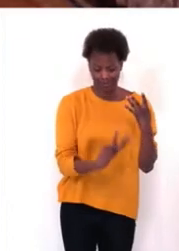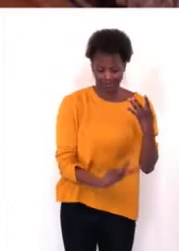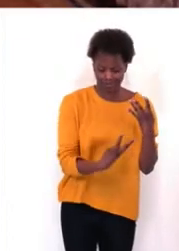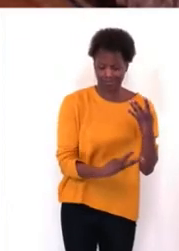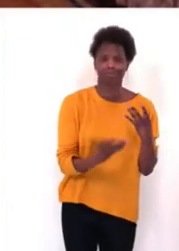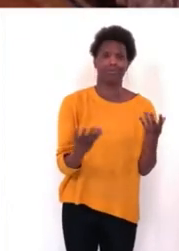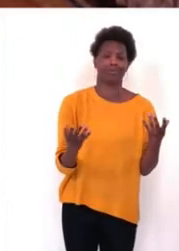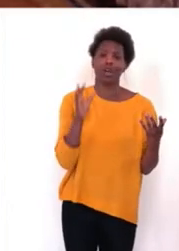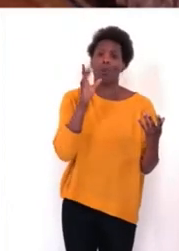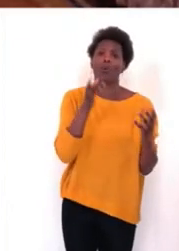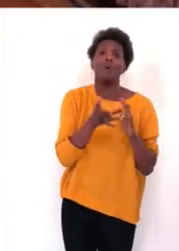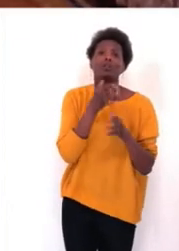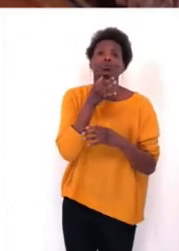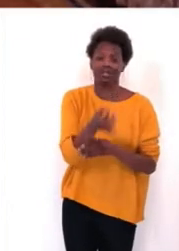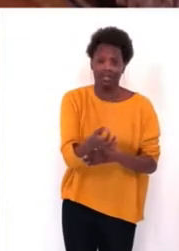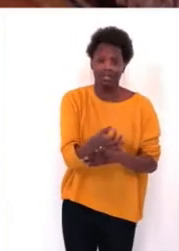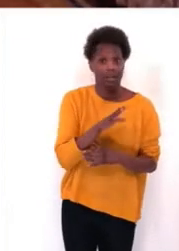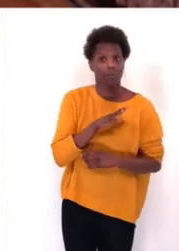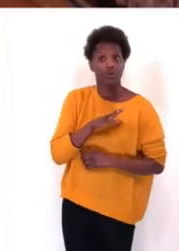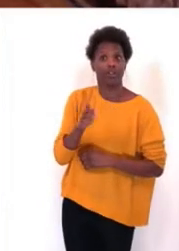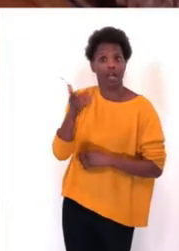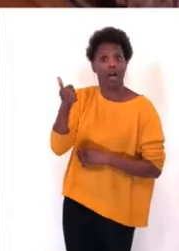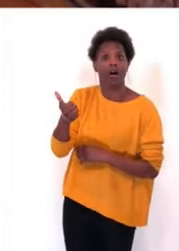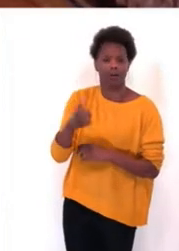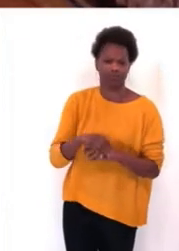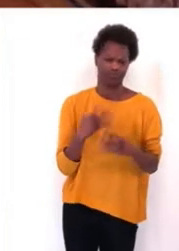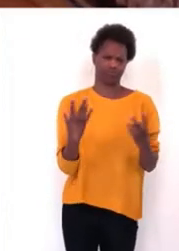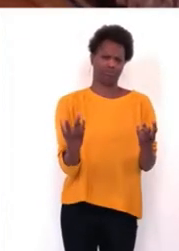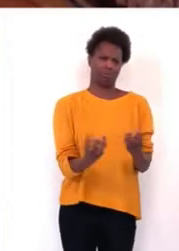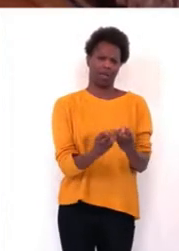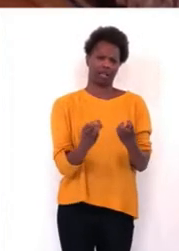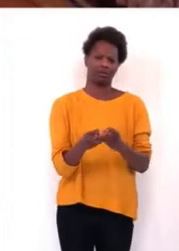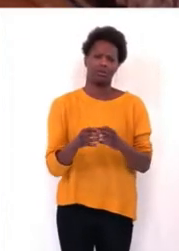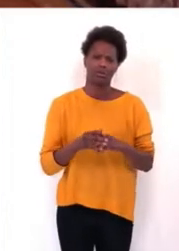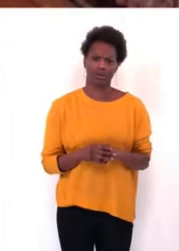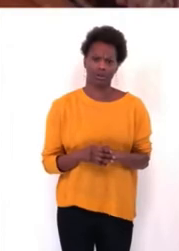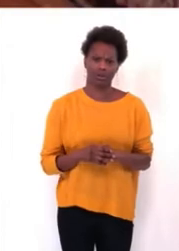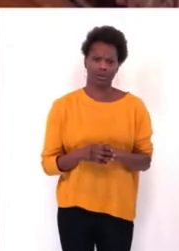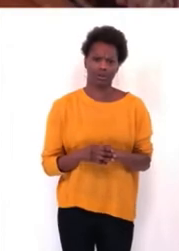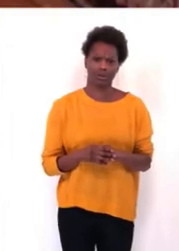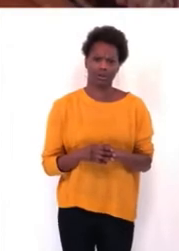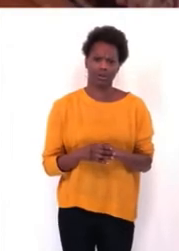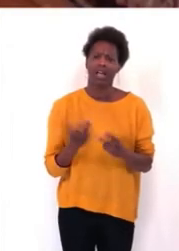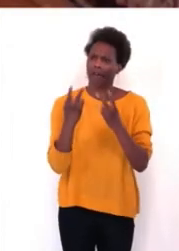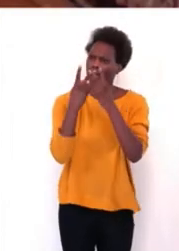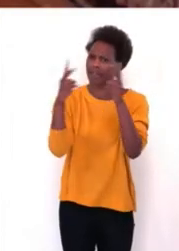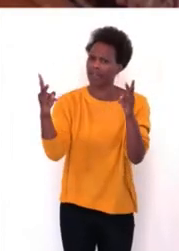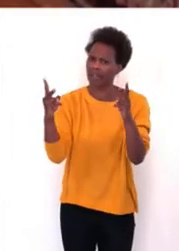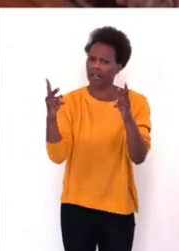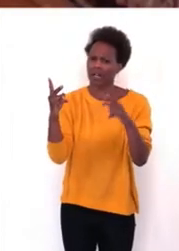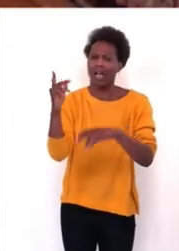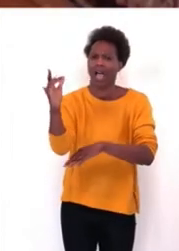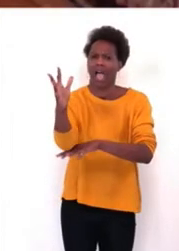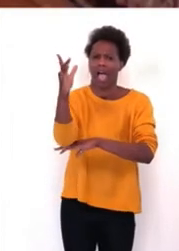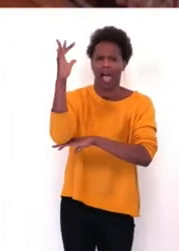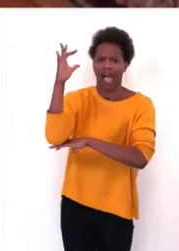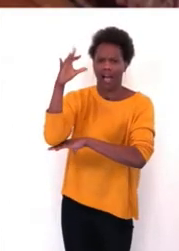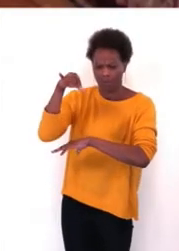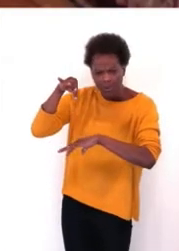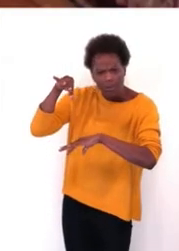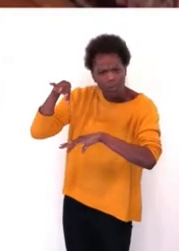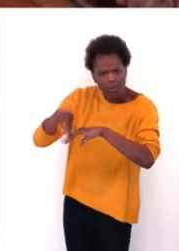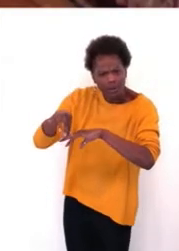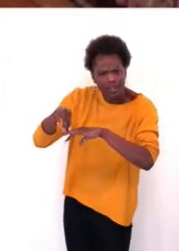à l'esprit parce qu'il est chiffré. C'est la plantation et la préservation des arbres en ville et le lancement